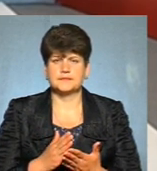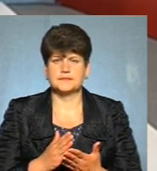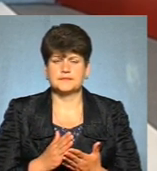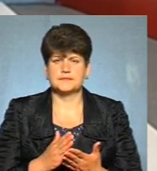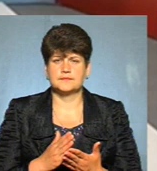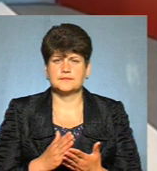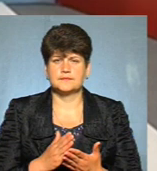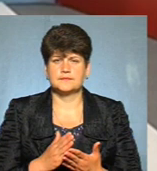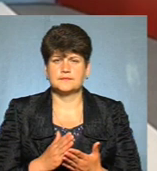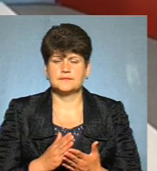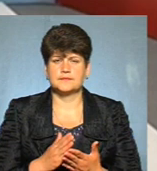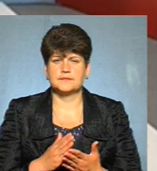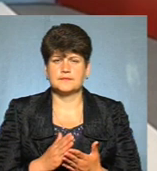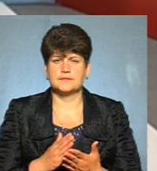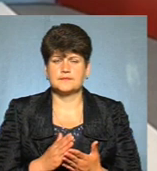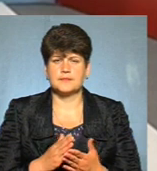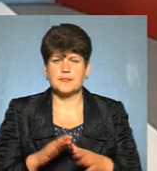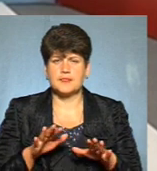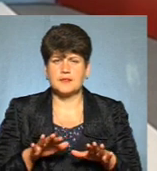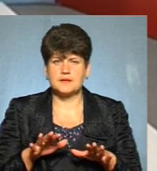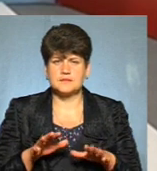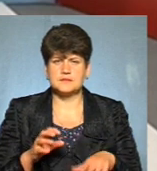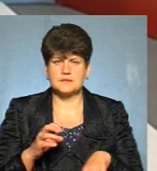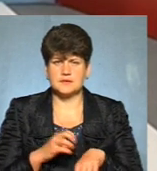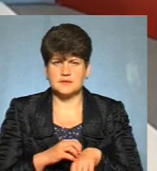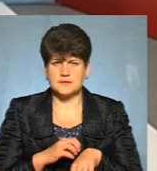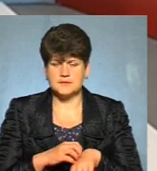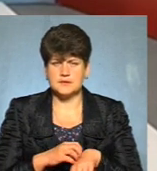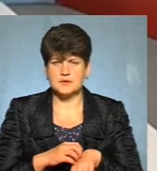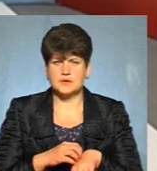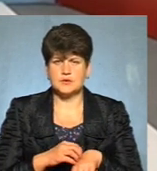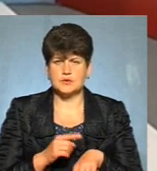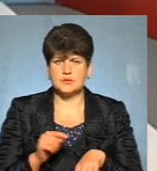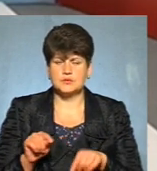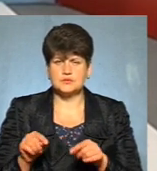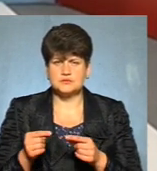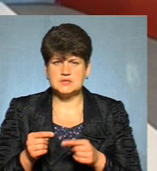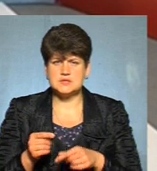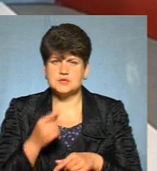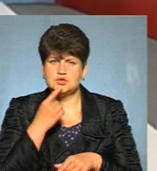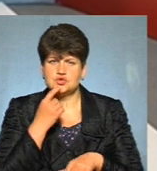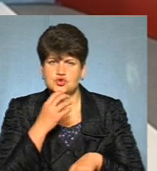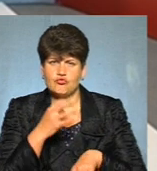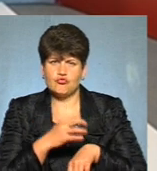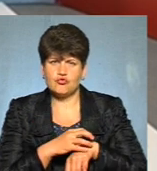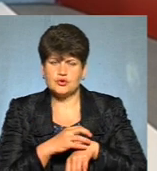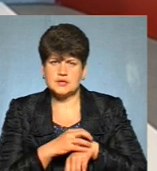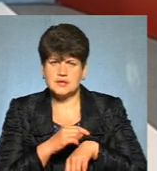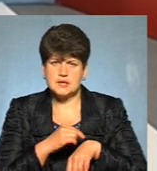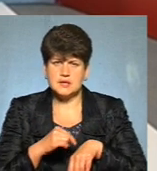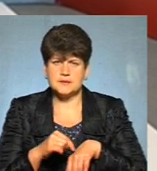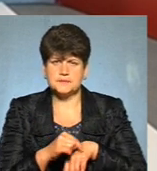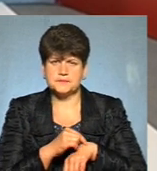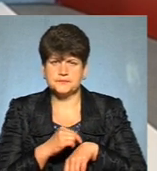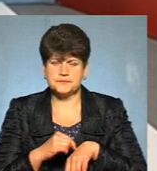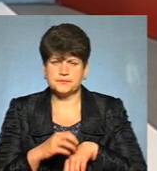мігруюча еритема, це в місці нападу кліща утворюється таке почервоніння у вигляді кільця чи